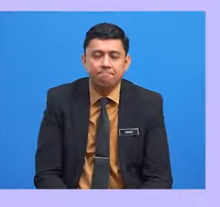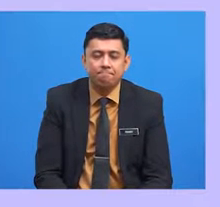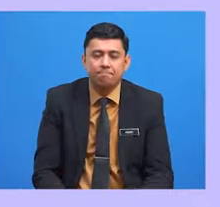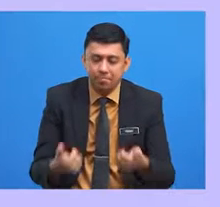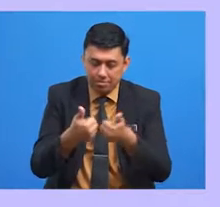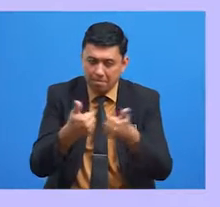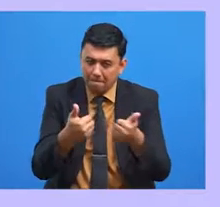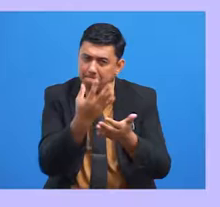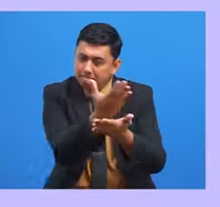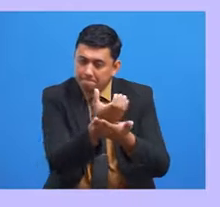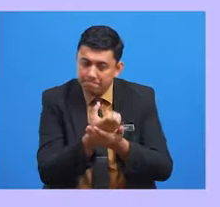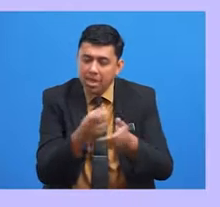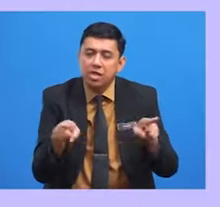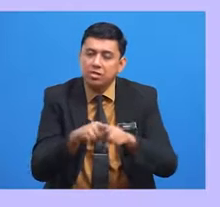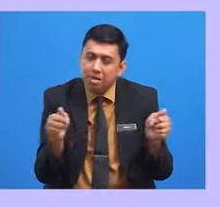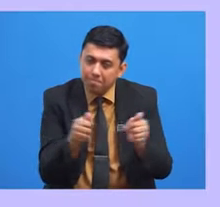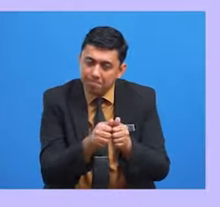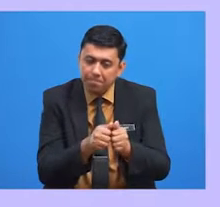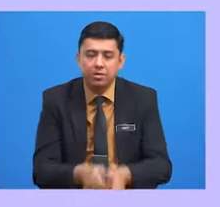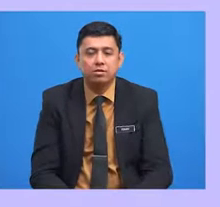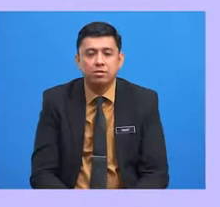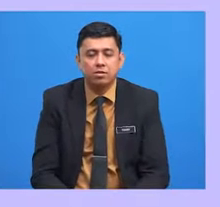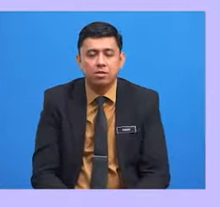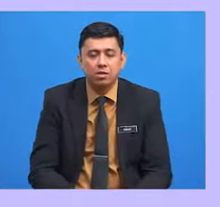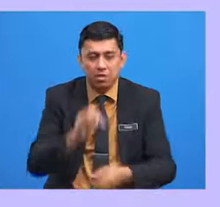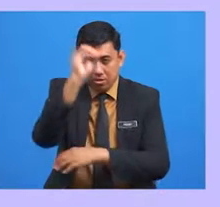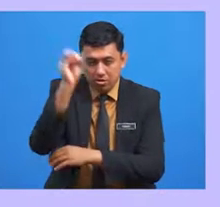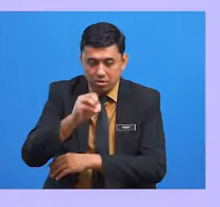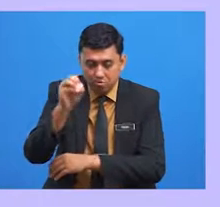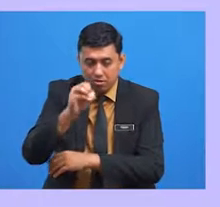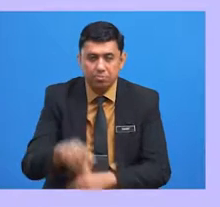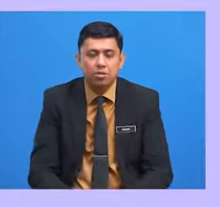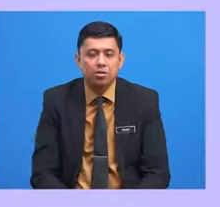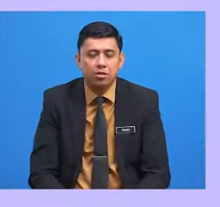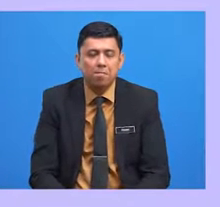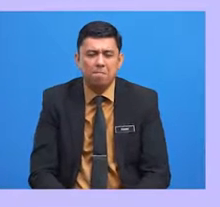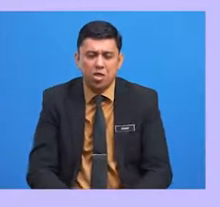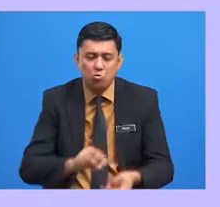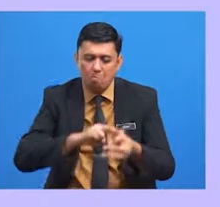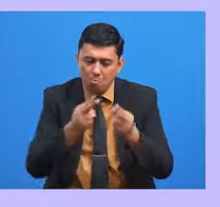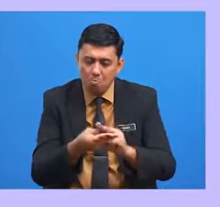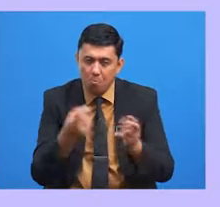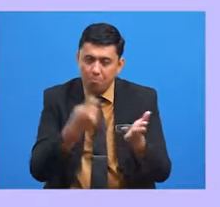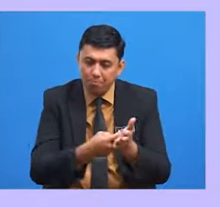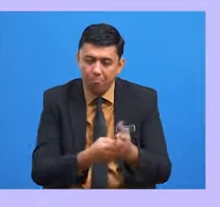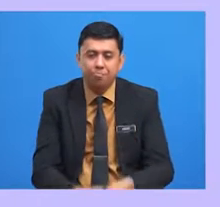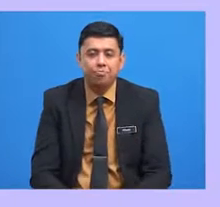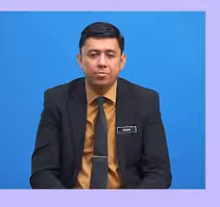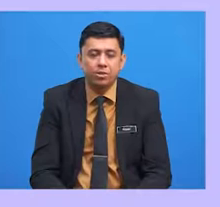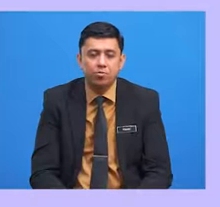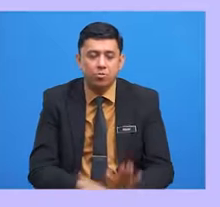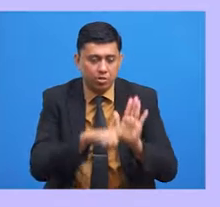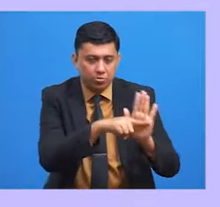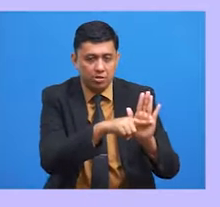Keanjalan permintaan sama dengan peratus perubahan kuantiti bahagi peratus perubahan harga sama dengan